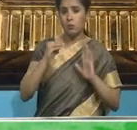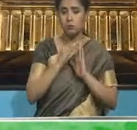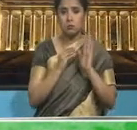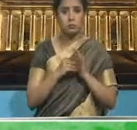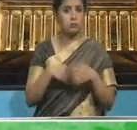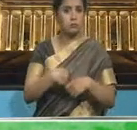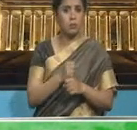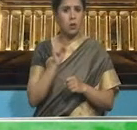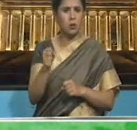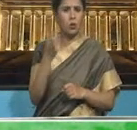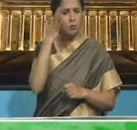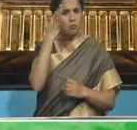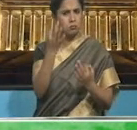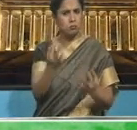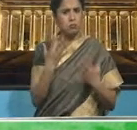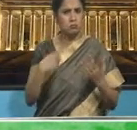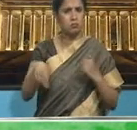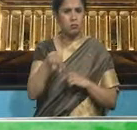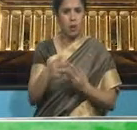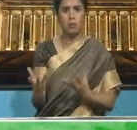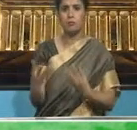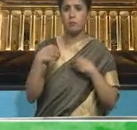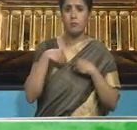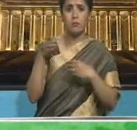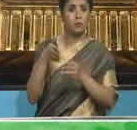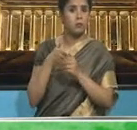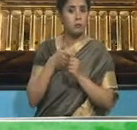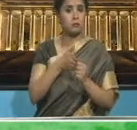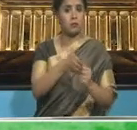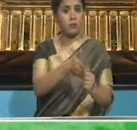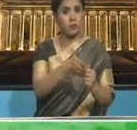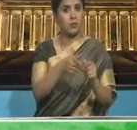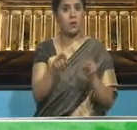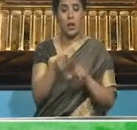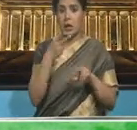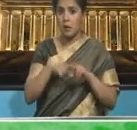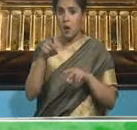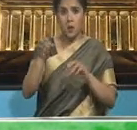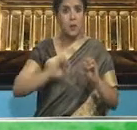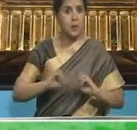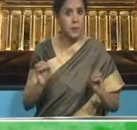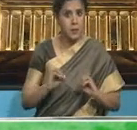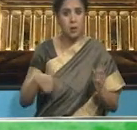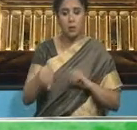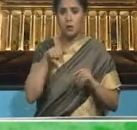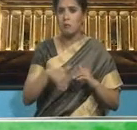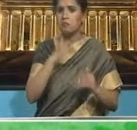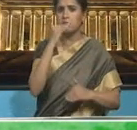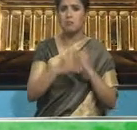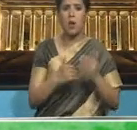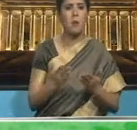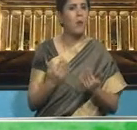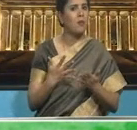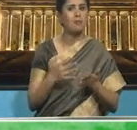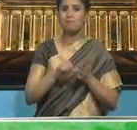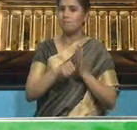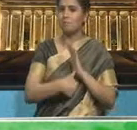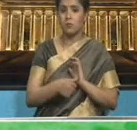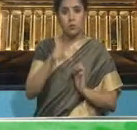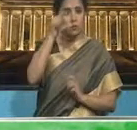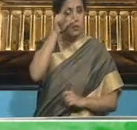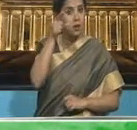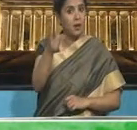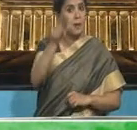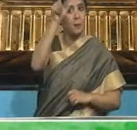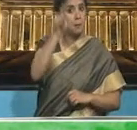सामूहिक बुद्धिमत्ता से मिली मार्गदर्शन की बिना प्रगति संभव नहीं थी। बाबा साहेब